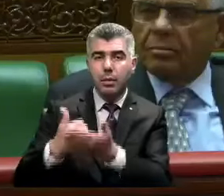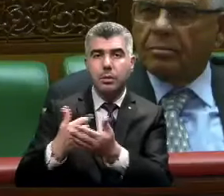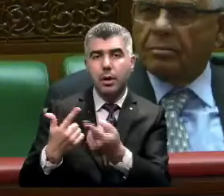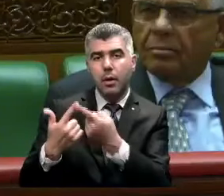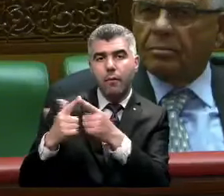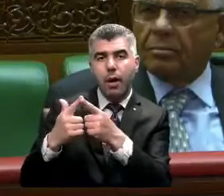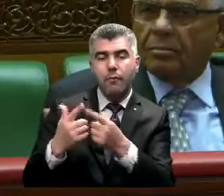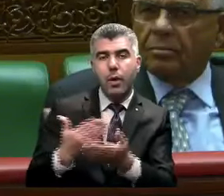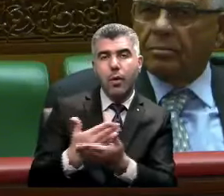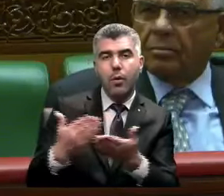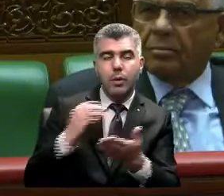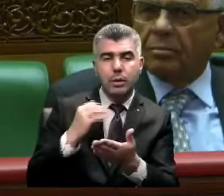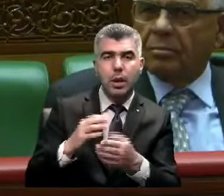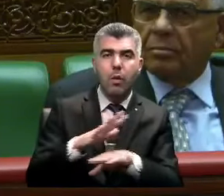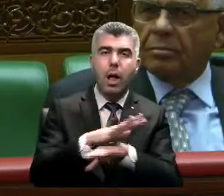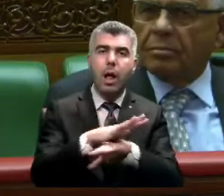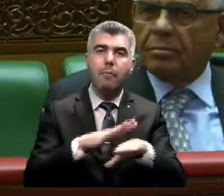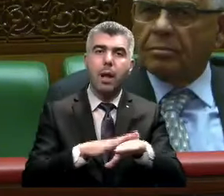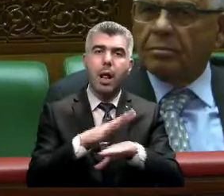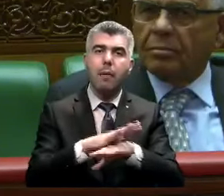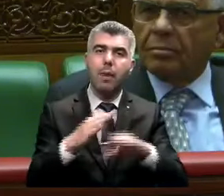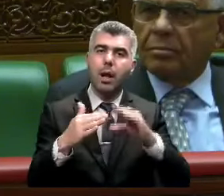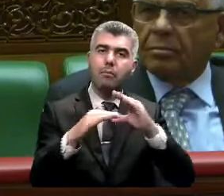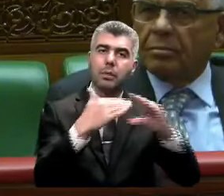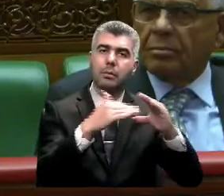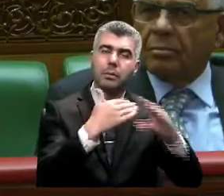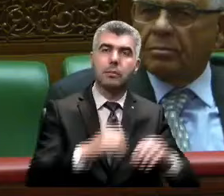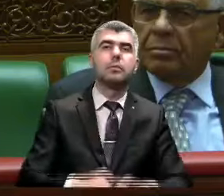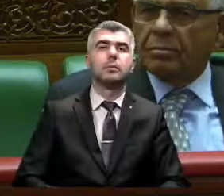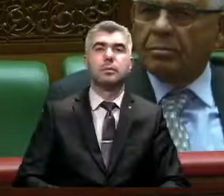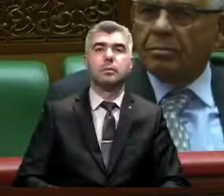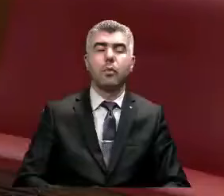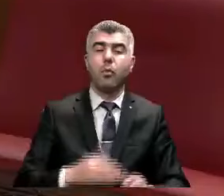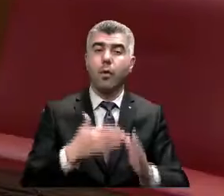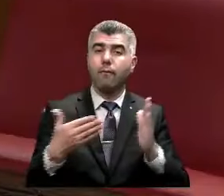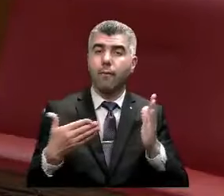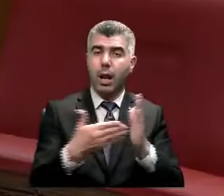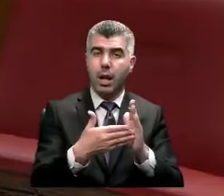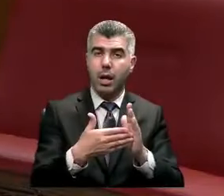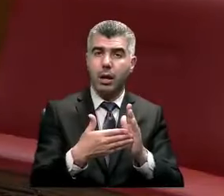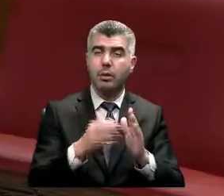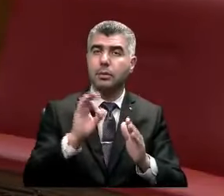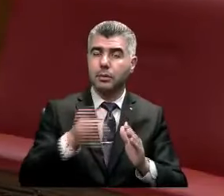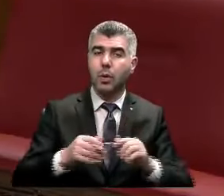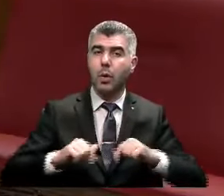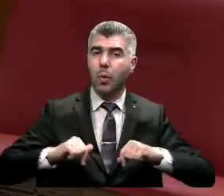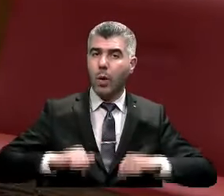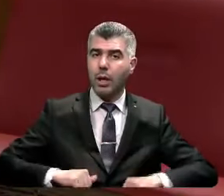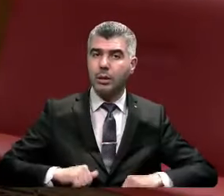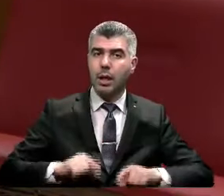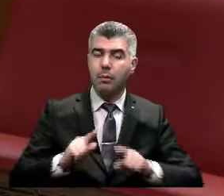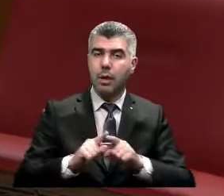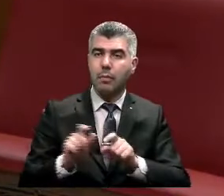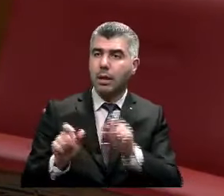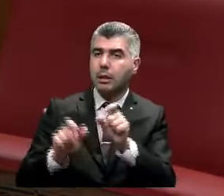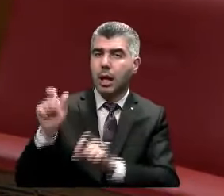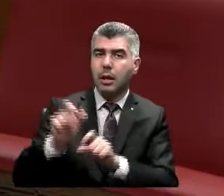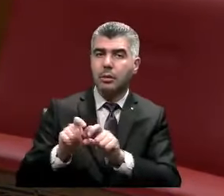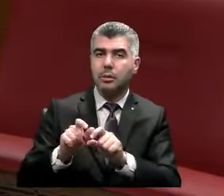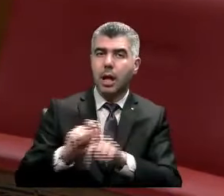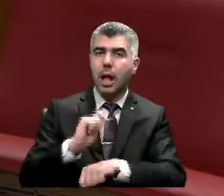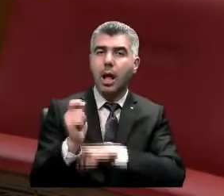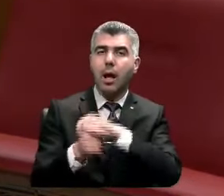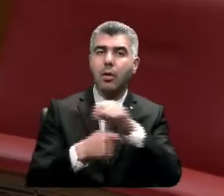الإقليمية بالعمالات. وأخيرا في إطار التفاعل الإيجابي للوزارة مع مطالب مهني النقل بالعالم